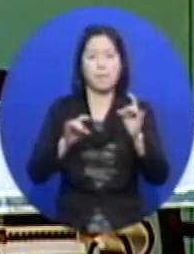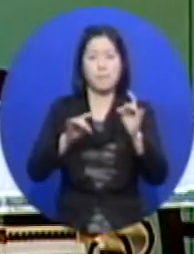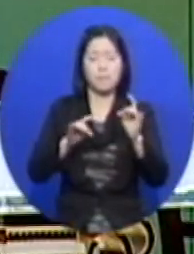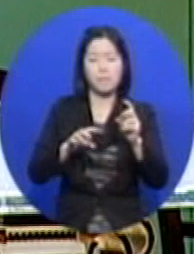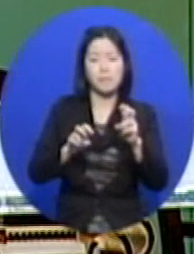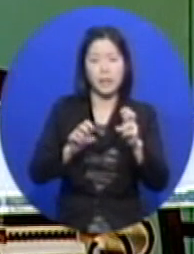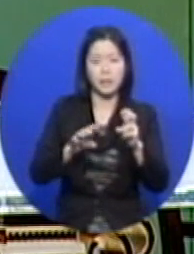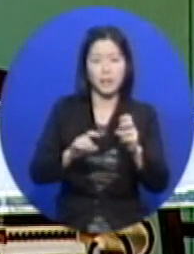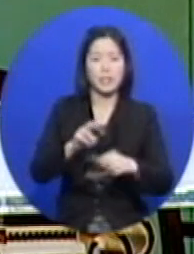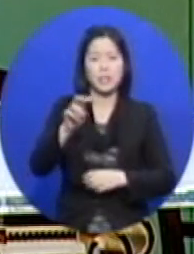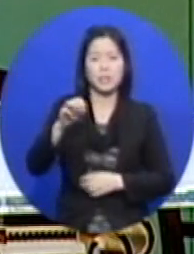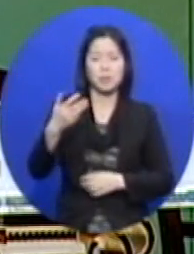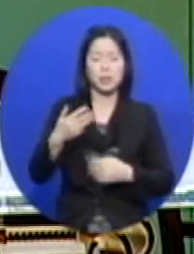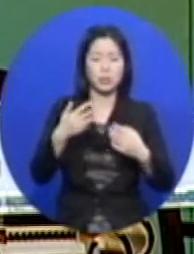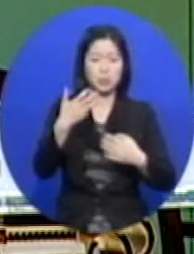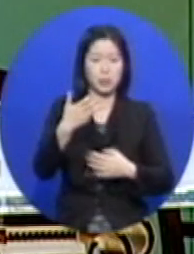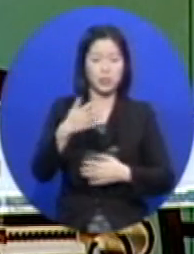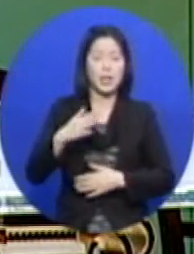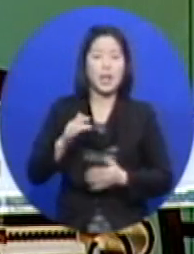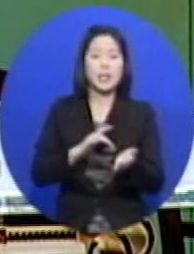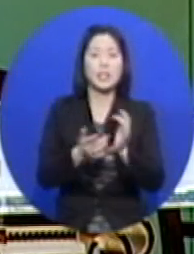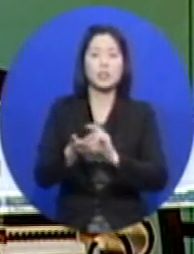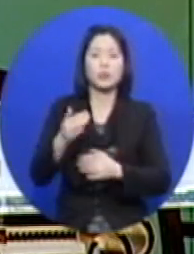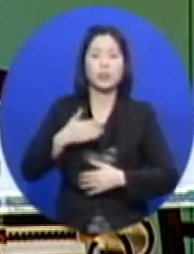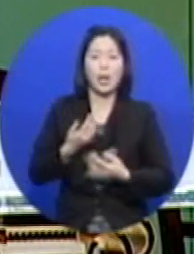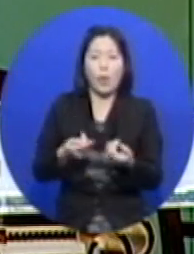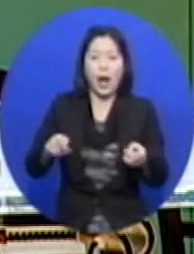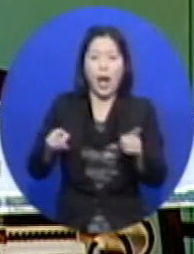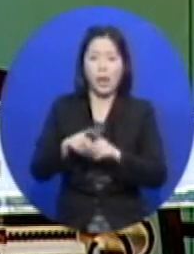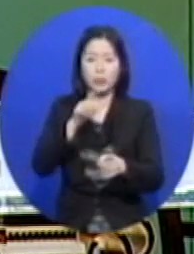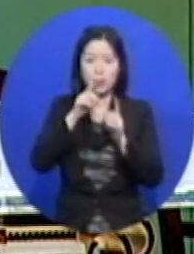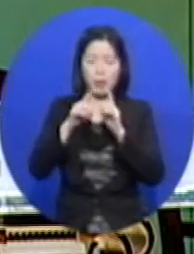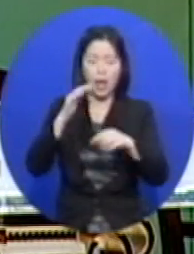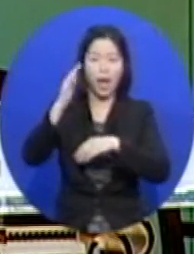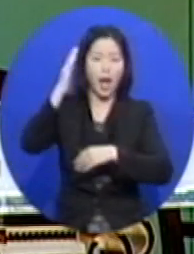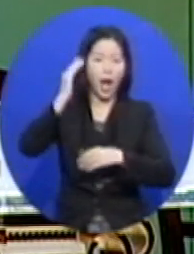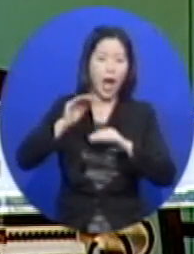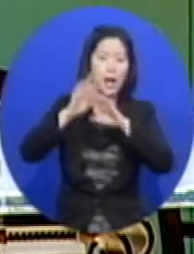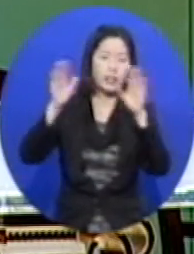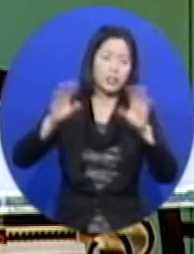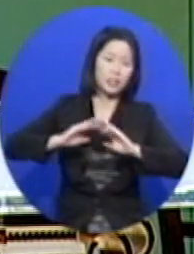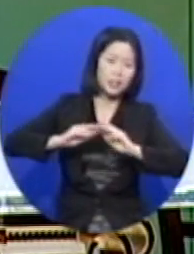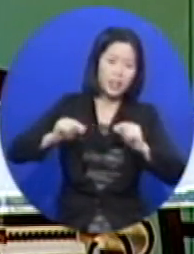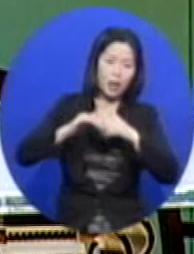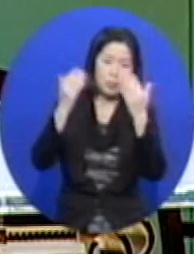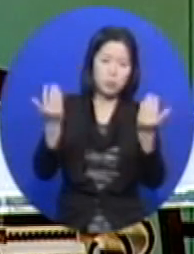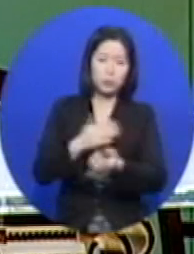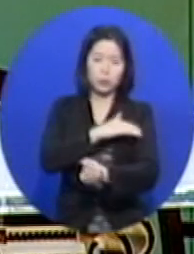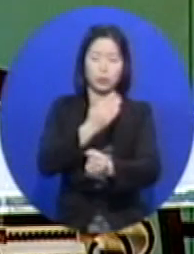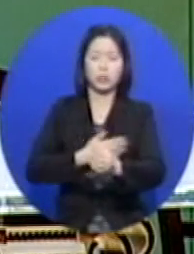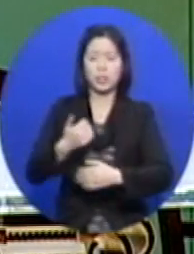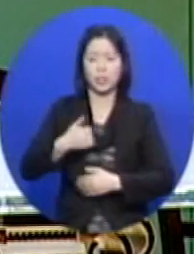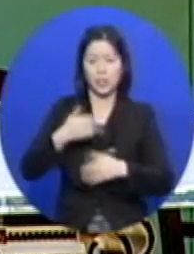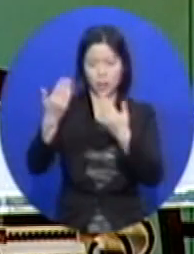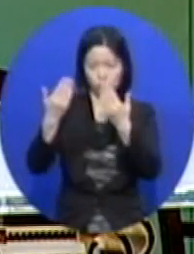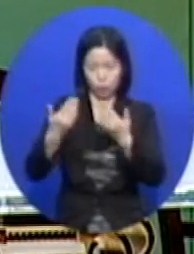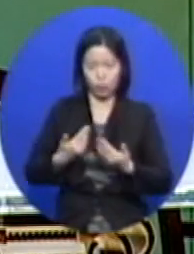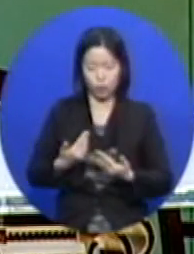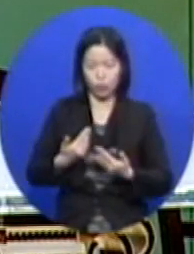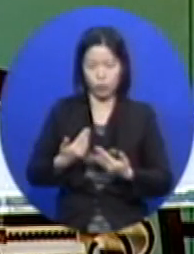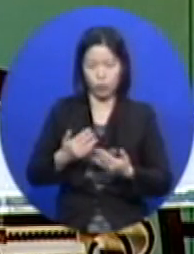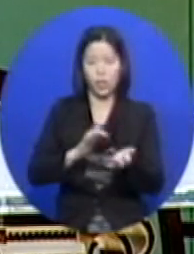예수께서 나아와 일러 가라사대 하늘과 땅의 모든 권세를 내게 주셨으니 까 그 예수님은 하늘과 땅의 모든